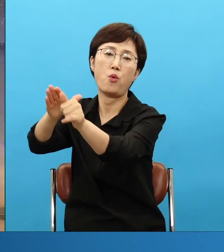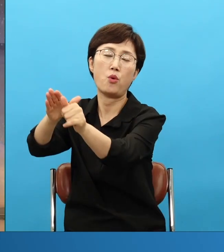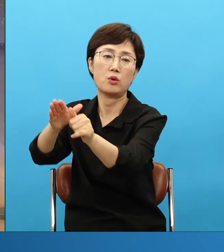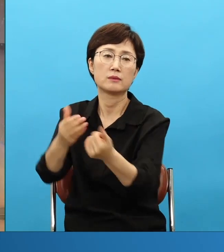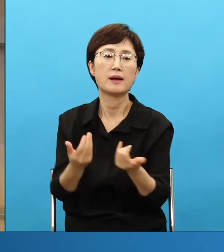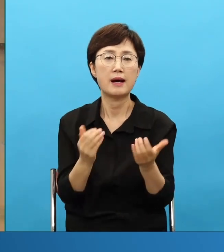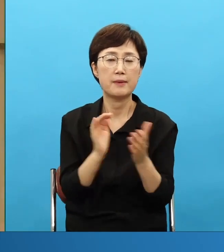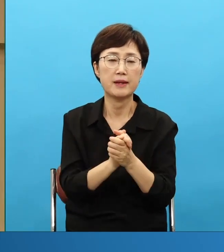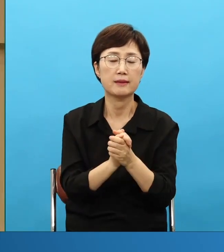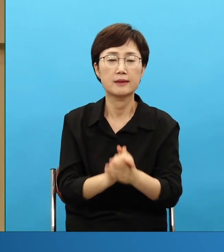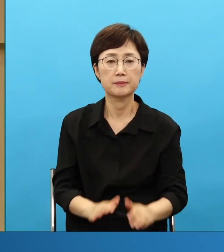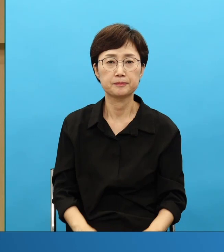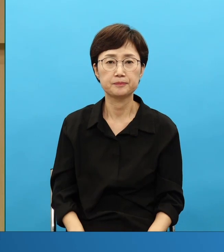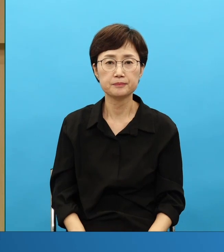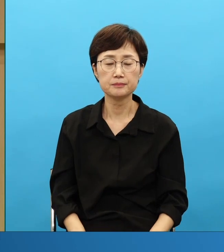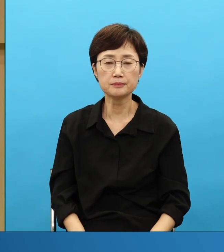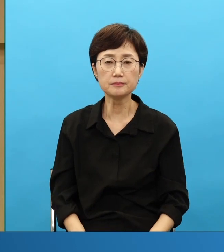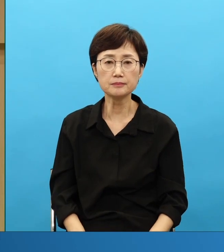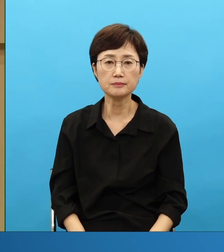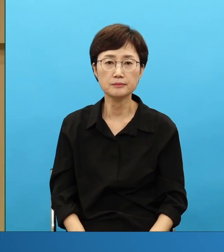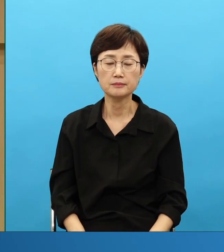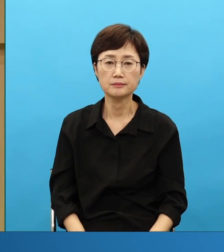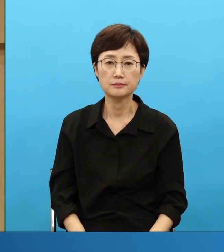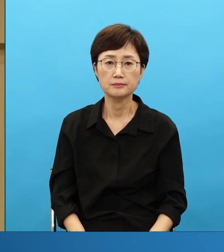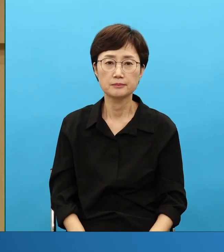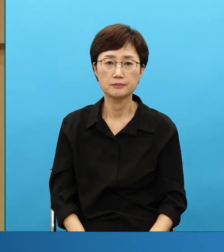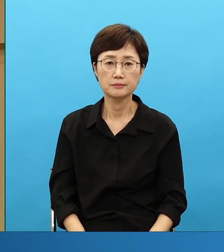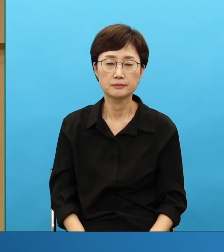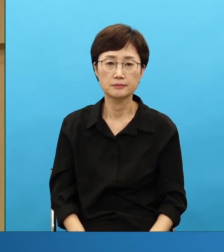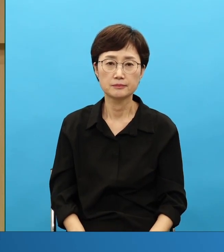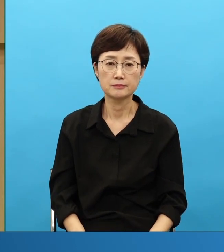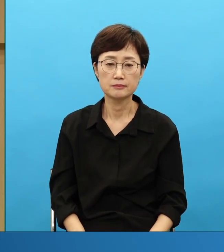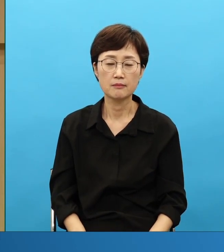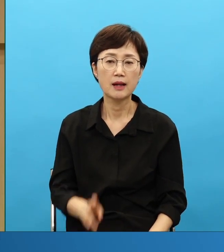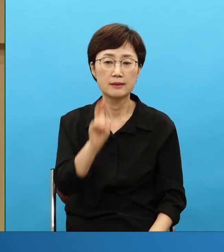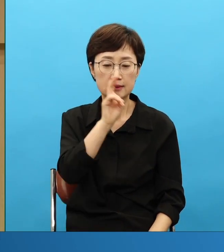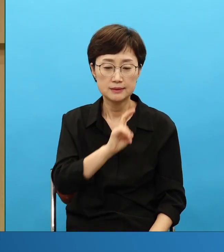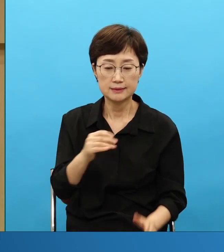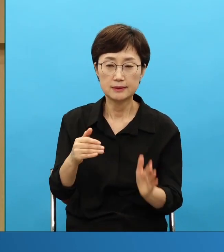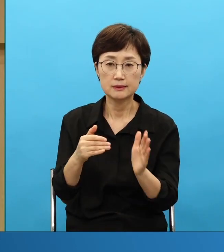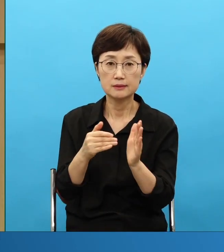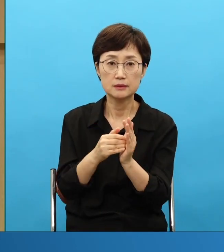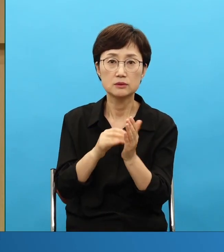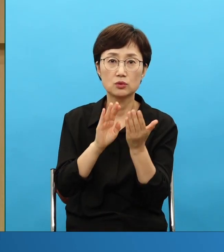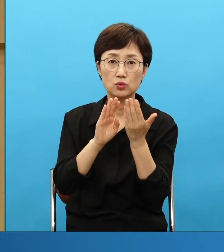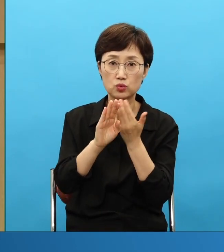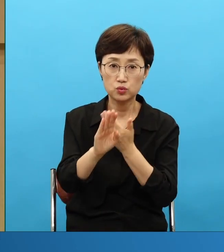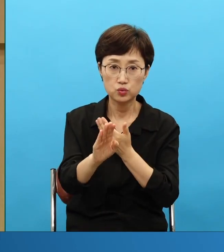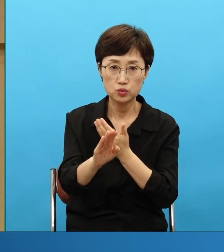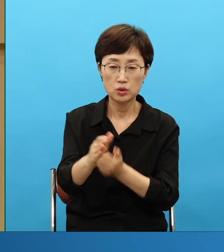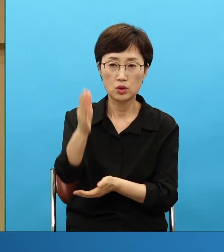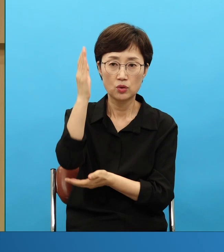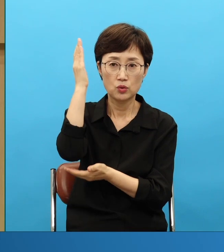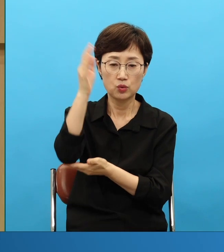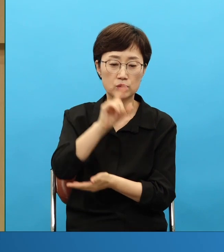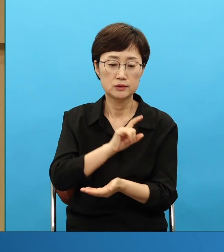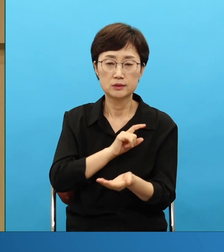장로들에게 배우니라. 아멘. Amen. 연합선거대에서 하나님께 찬양드린 후에